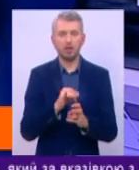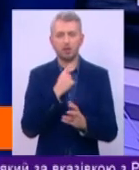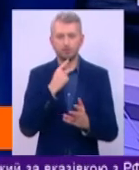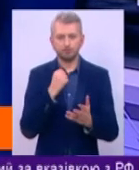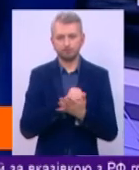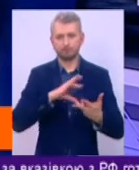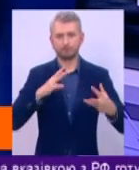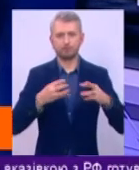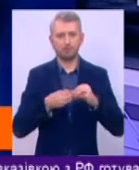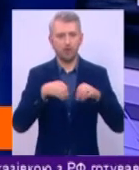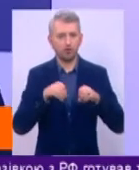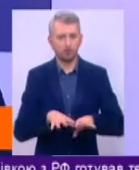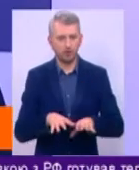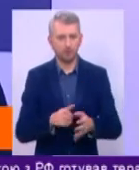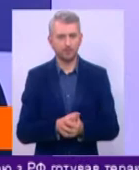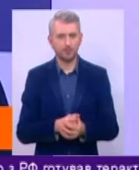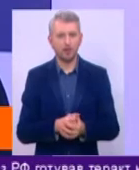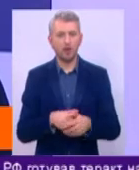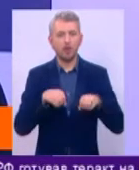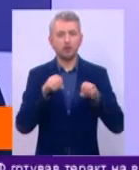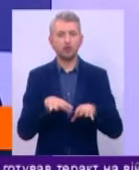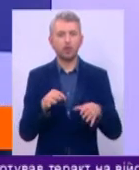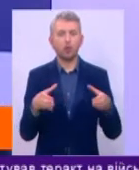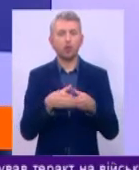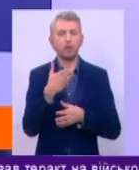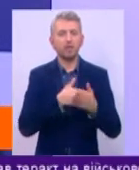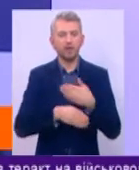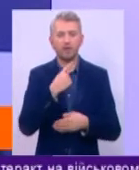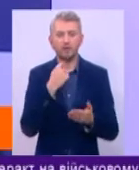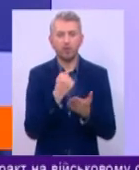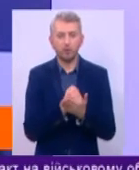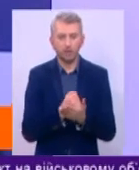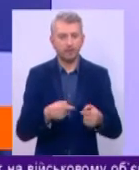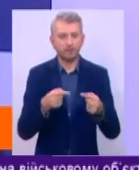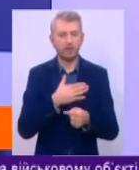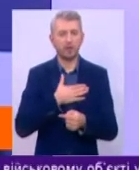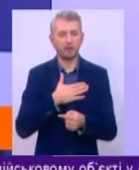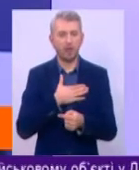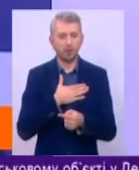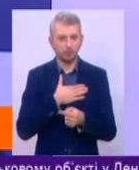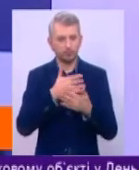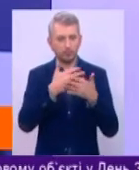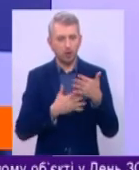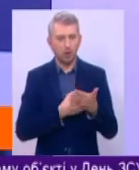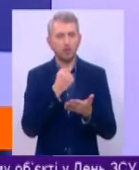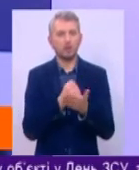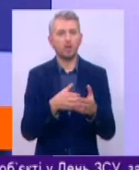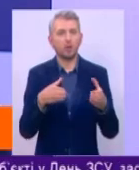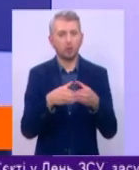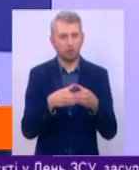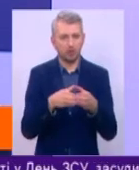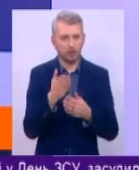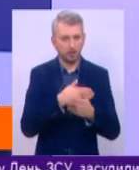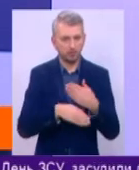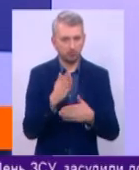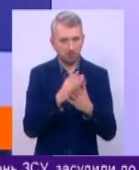экспертное решение. Решение о группе инвалидности выносится соответственно нашим критериям установления группы инвалидности.